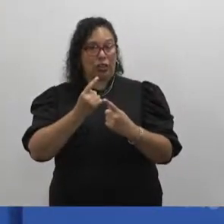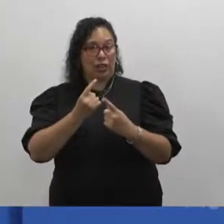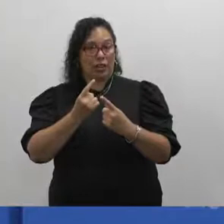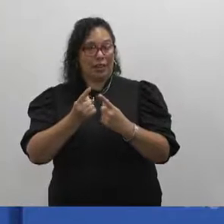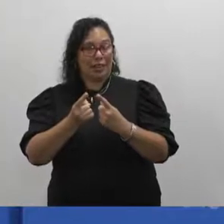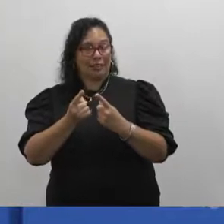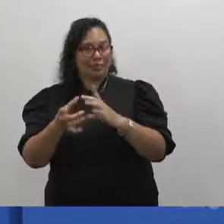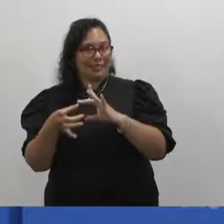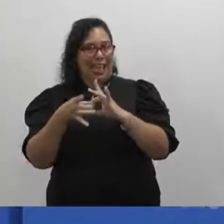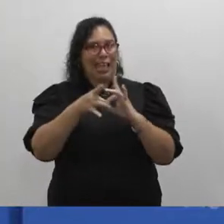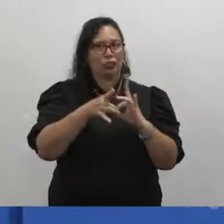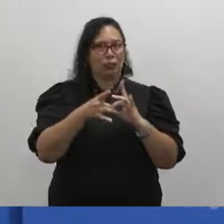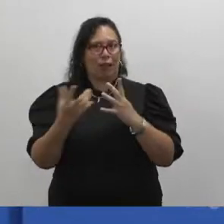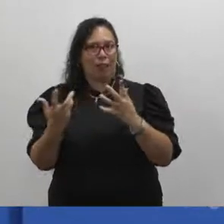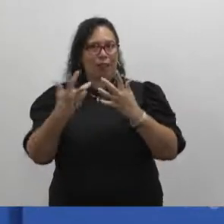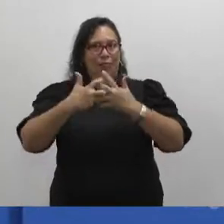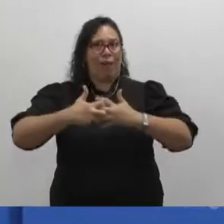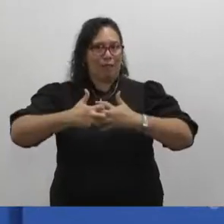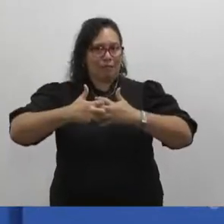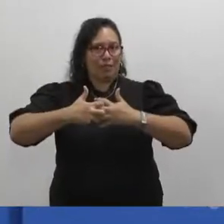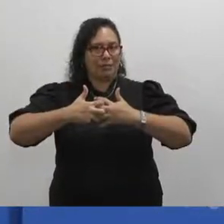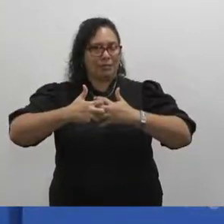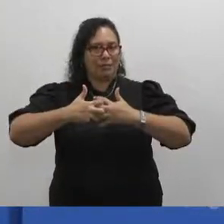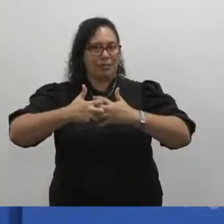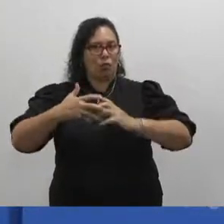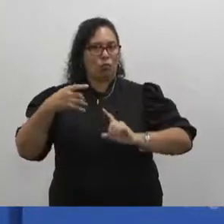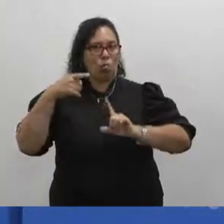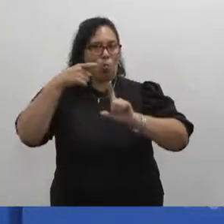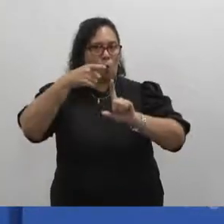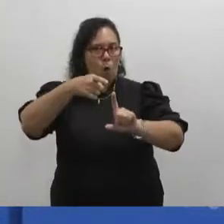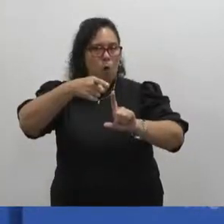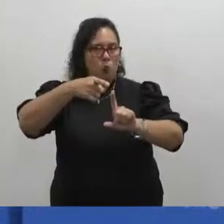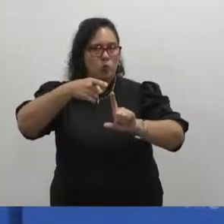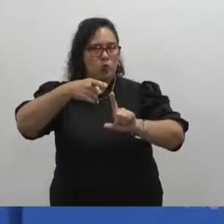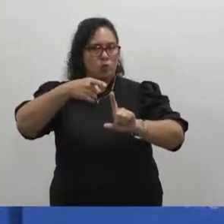sna som đây khiêm sna som oi miền đất hà ca